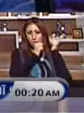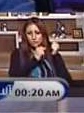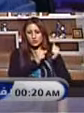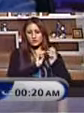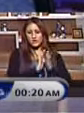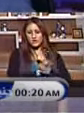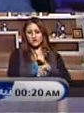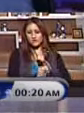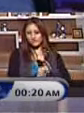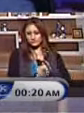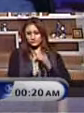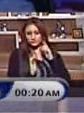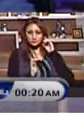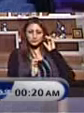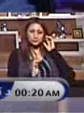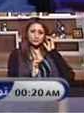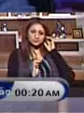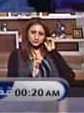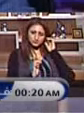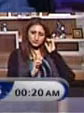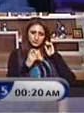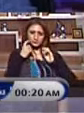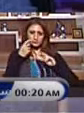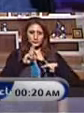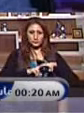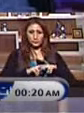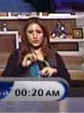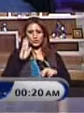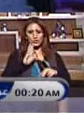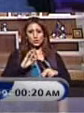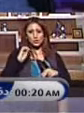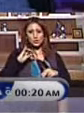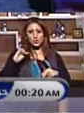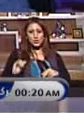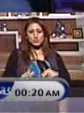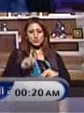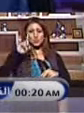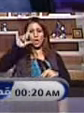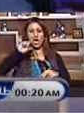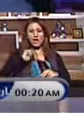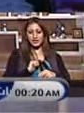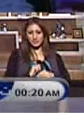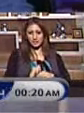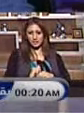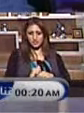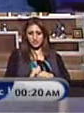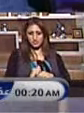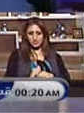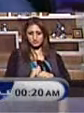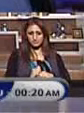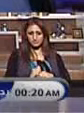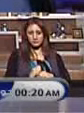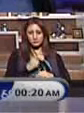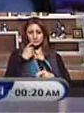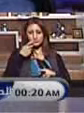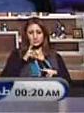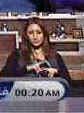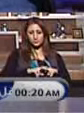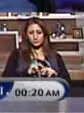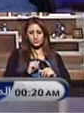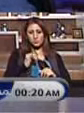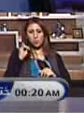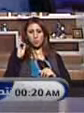صلى الله عليه وسلم سهيل بن عمرو قال سهيل انا لو اعلم انك رسول الله ما قتلتك طب نكت محمد بن عبد